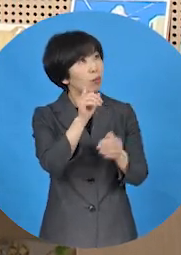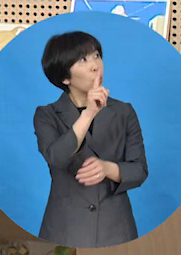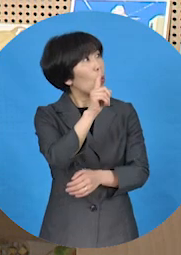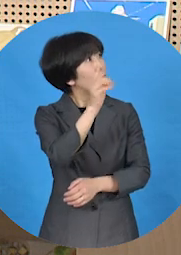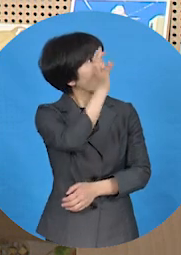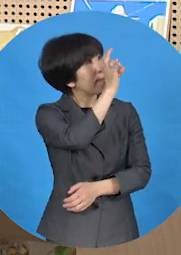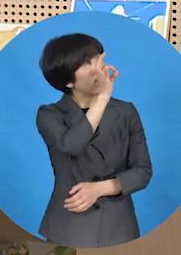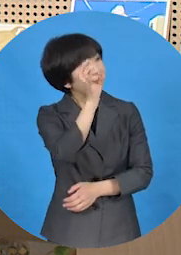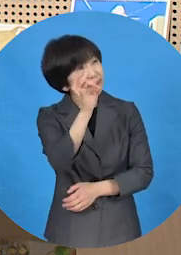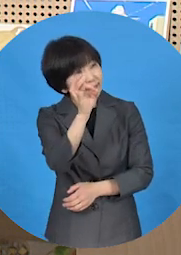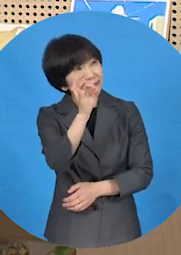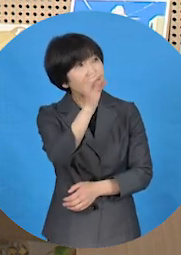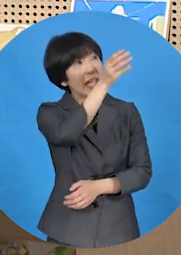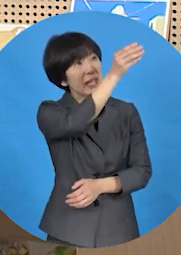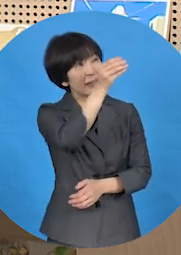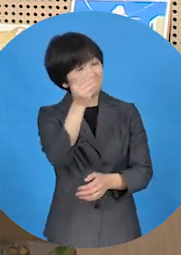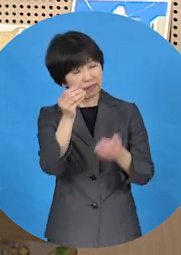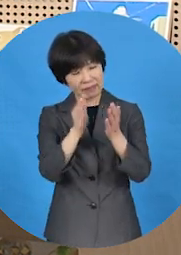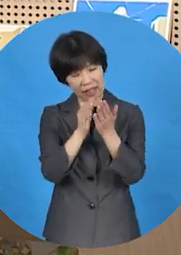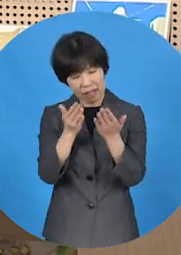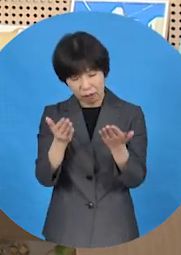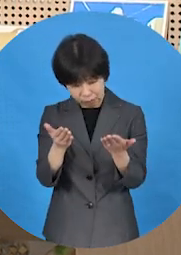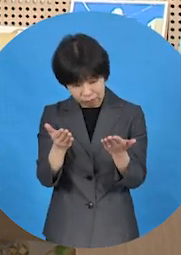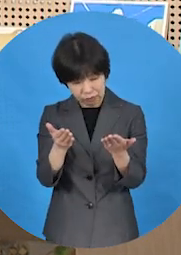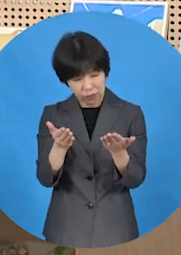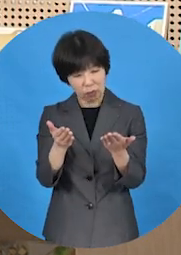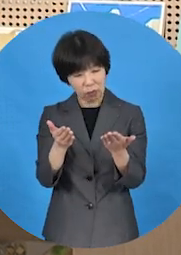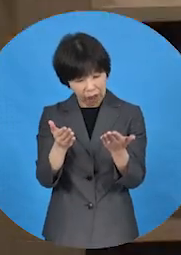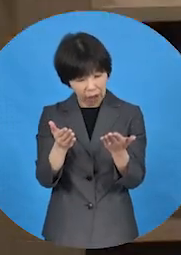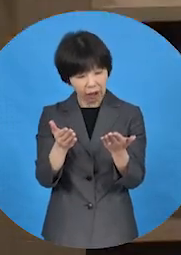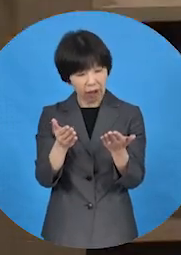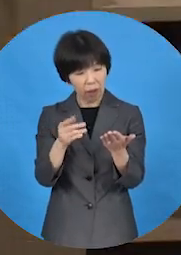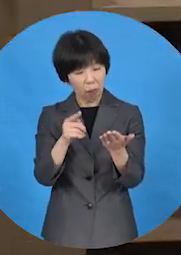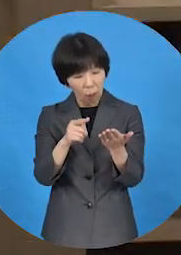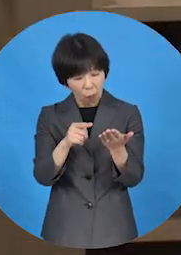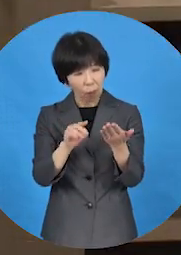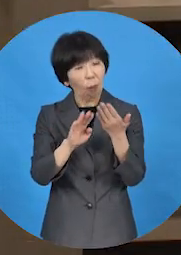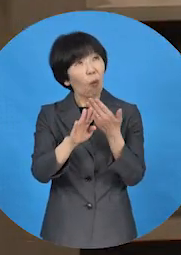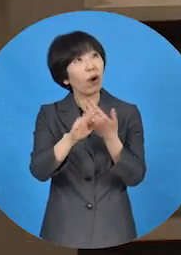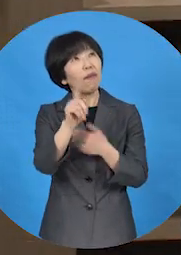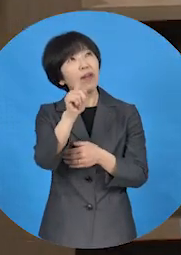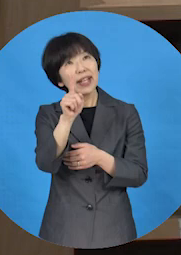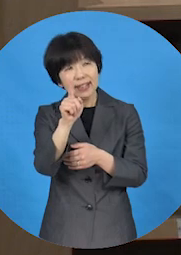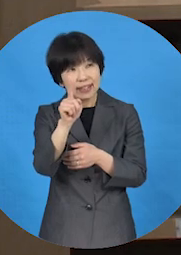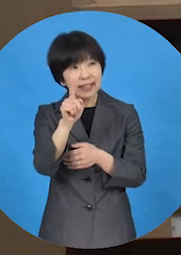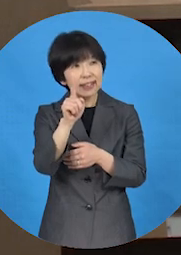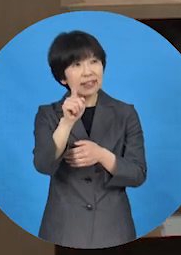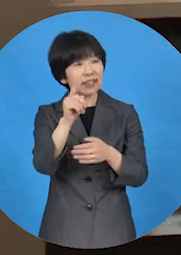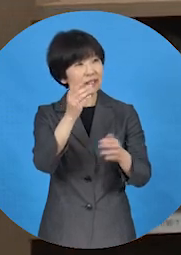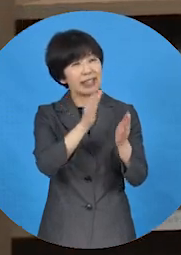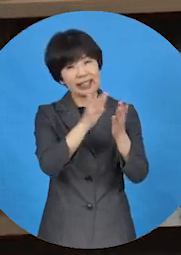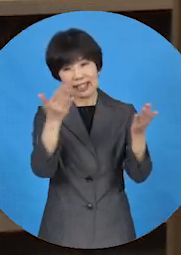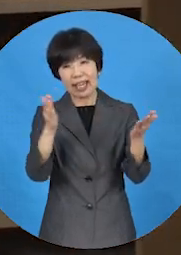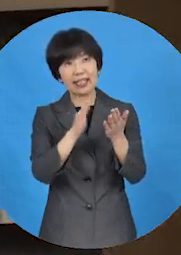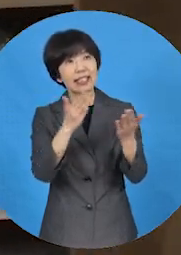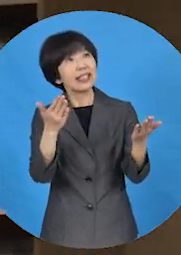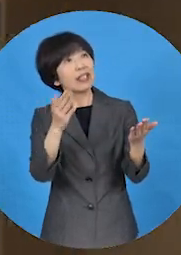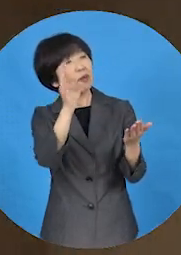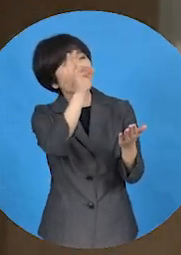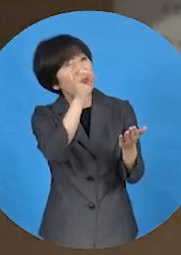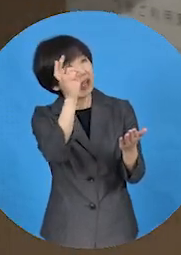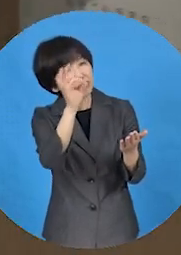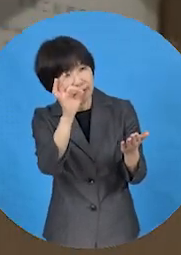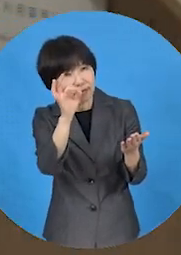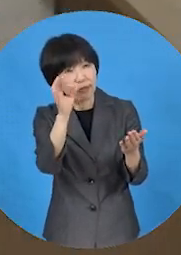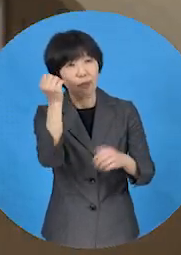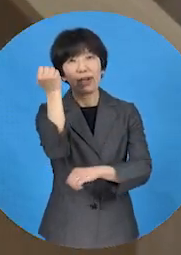かけにですね、興味の赴くままに書棚の方にこういざなっていく、雑誌であるだとか新聞であるだとか、